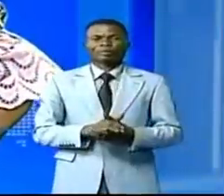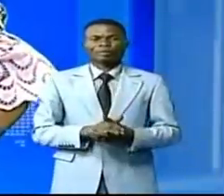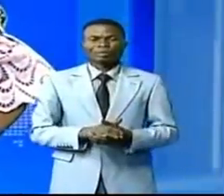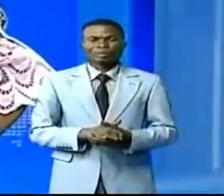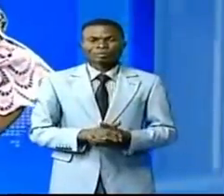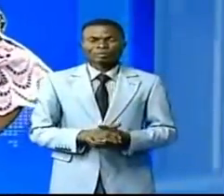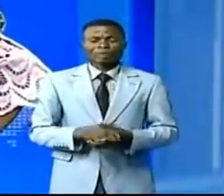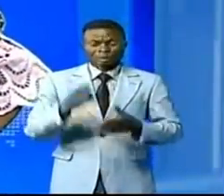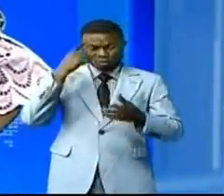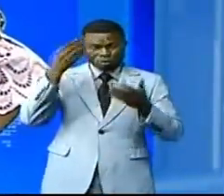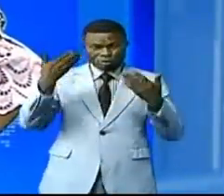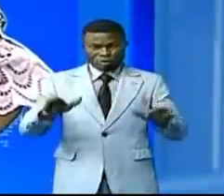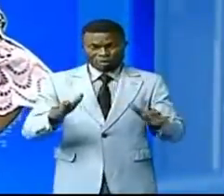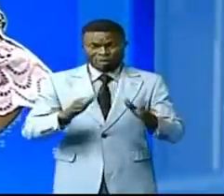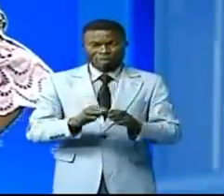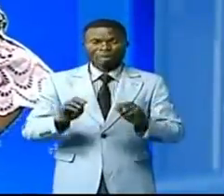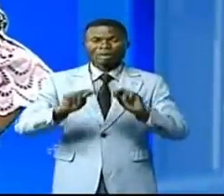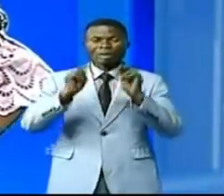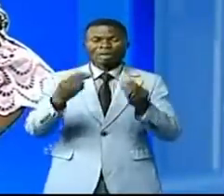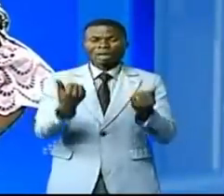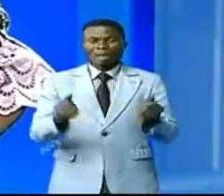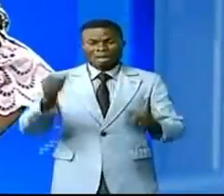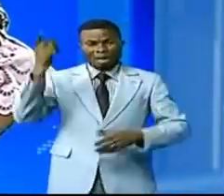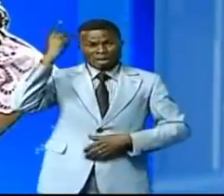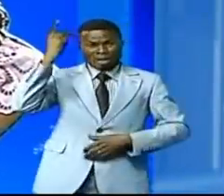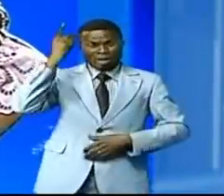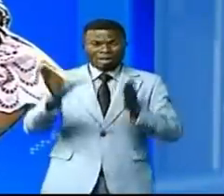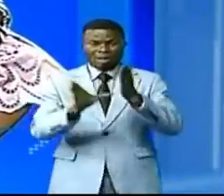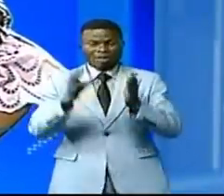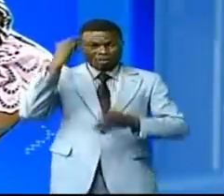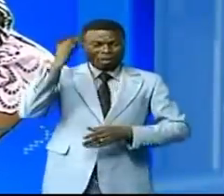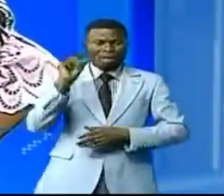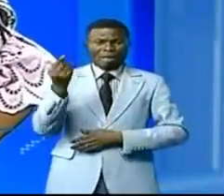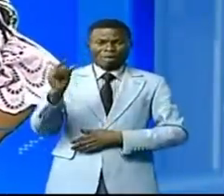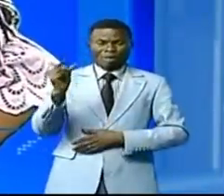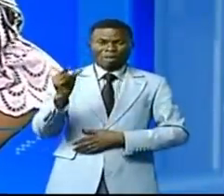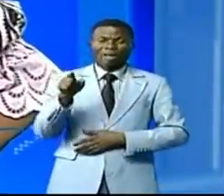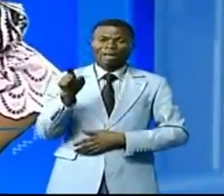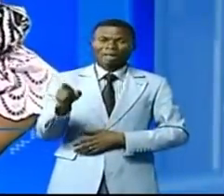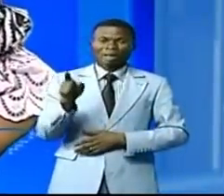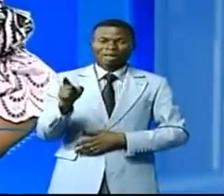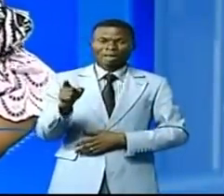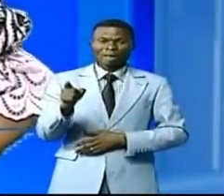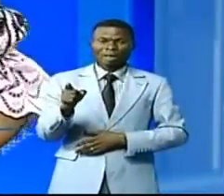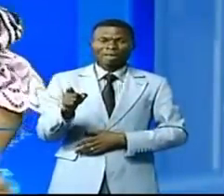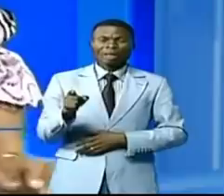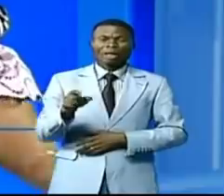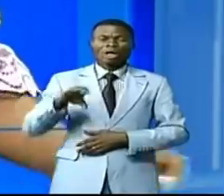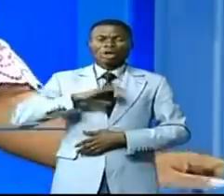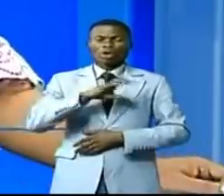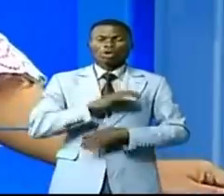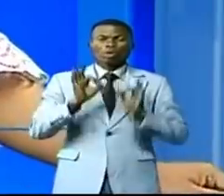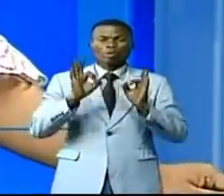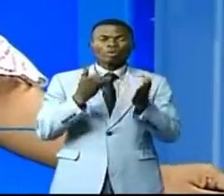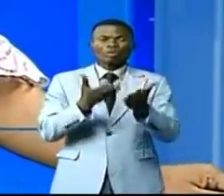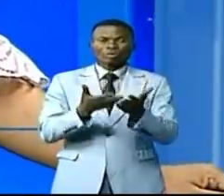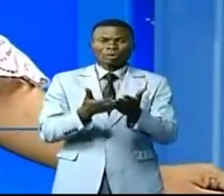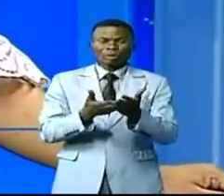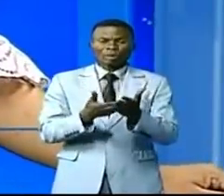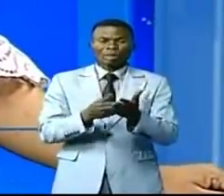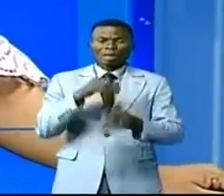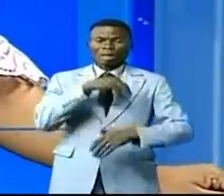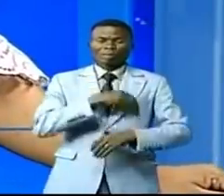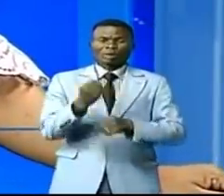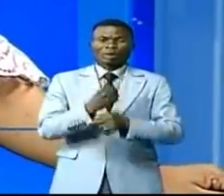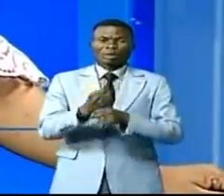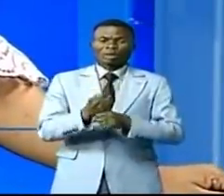Et pour finir, l'ASBL Banakin, dirigé par le vice-ministre des Mines Godard Motemona, a un nouveau comité dirigeant. Il aura pour mission